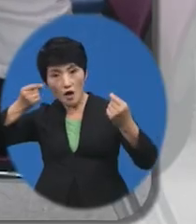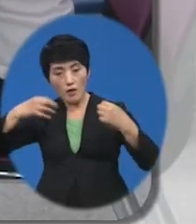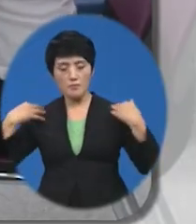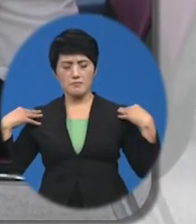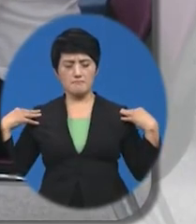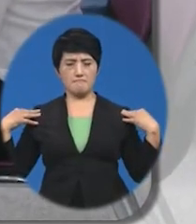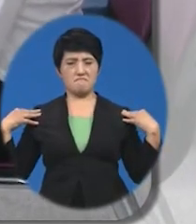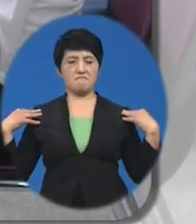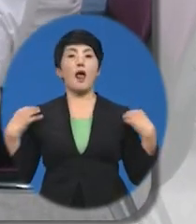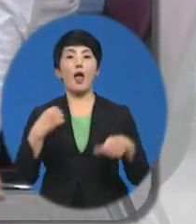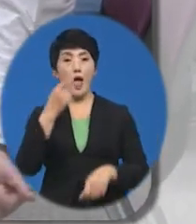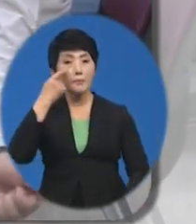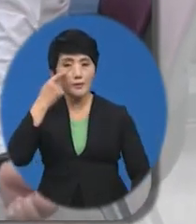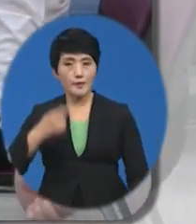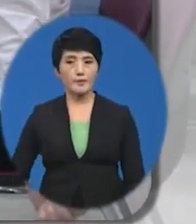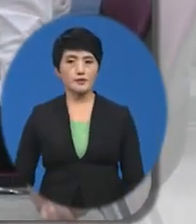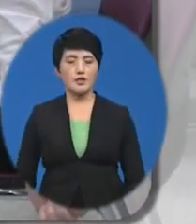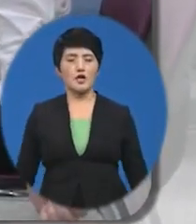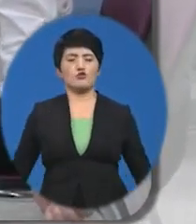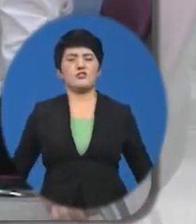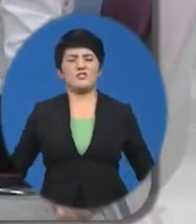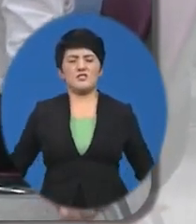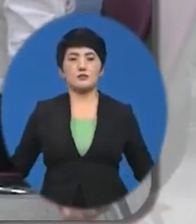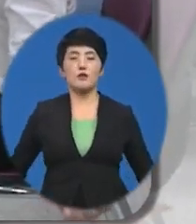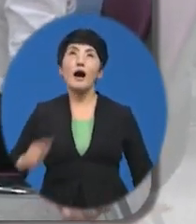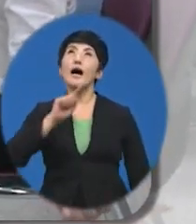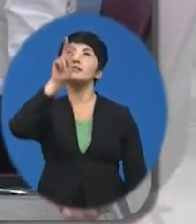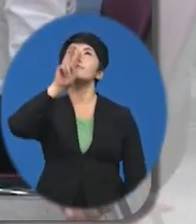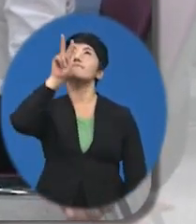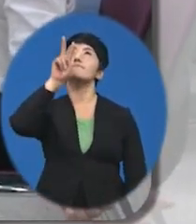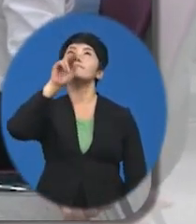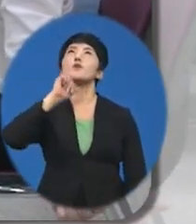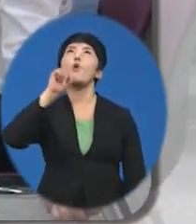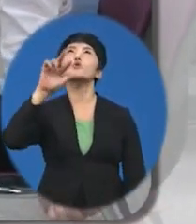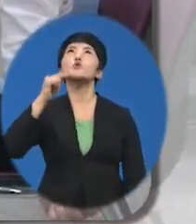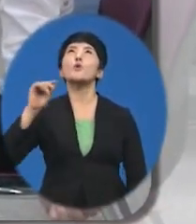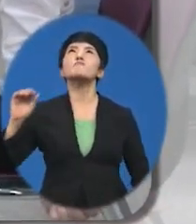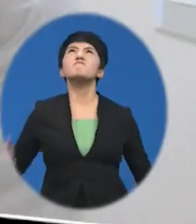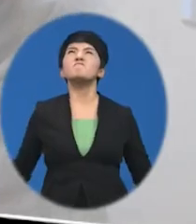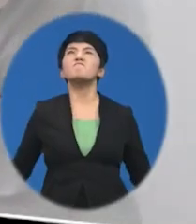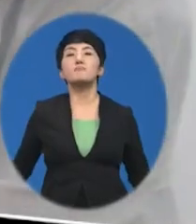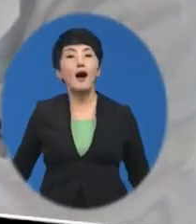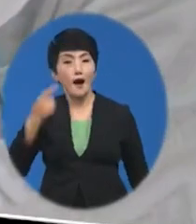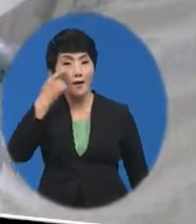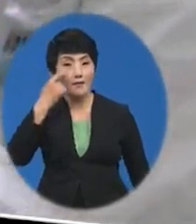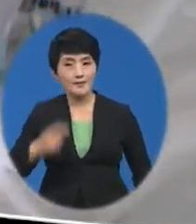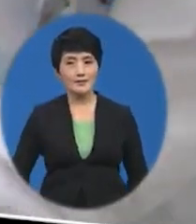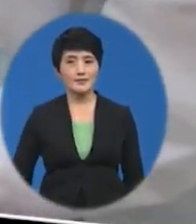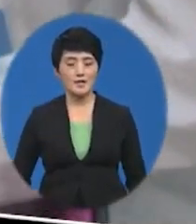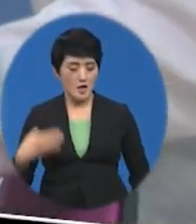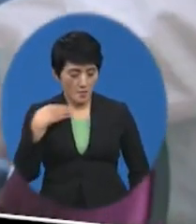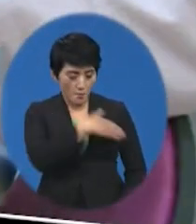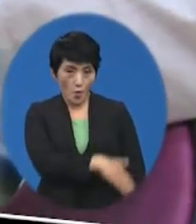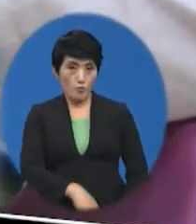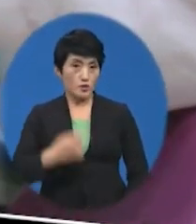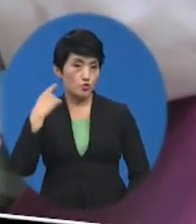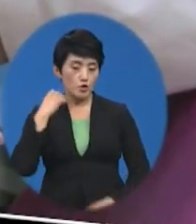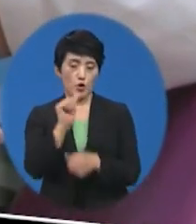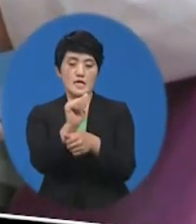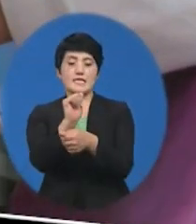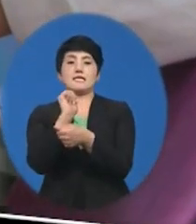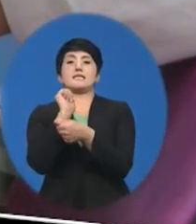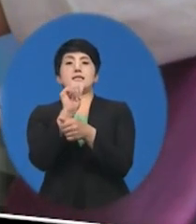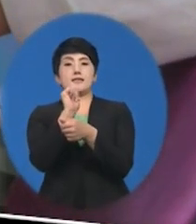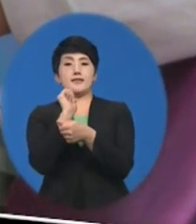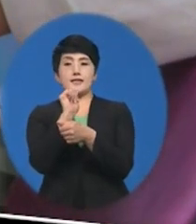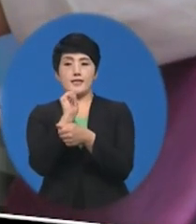모아 어깨를 젖힌 뒤 고개를 들어 하늘을 보며 5초간 유지합니다. 목을 뒤로 젖힐 때 방사통이 생기면 절대로